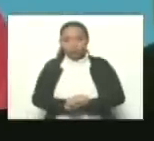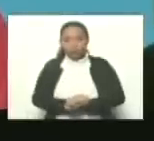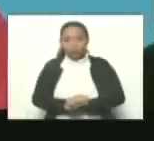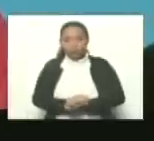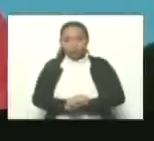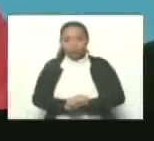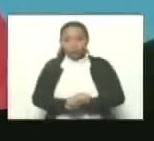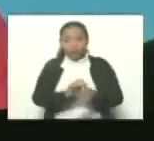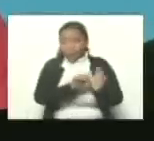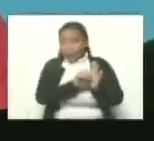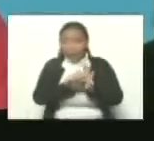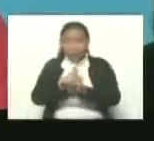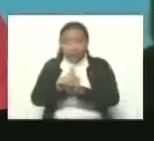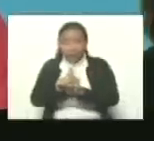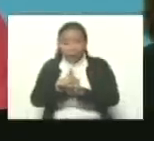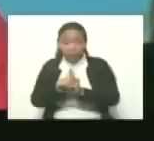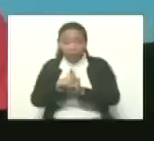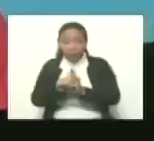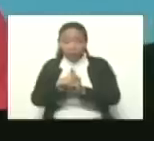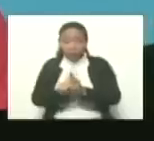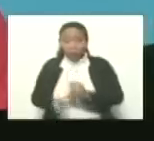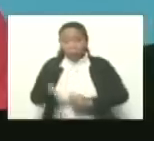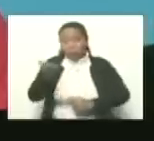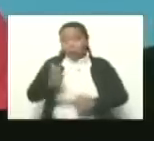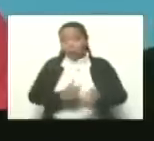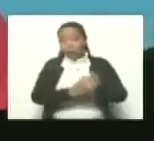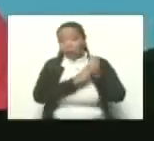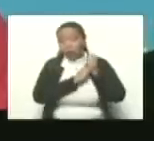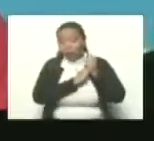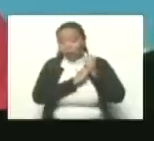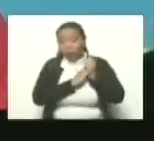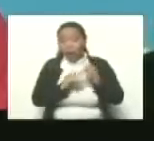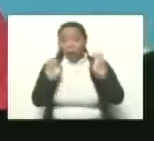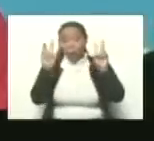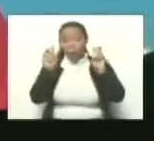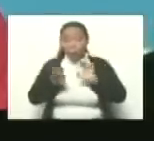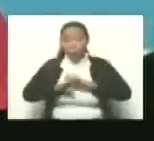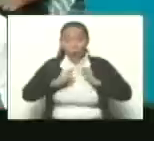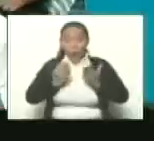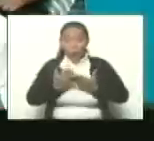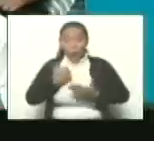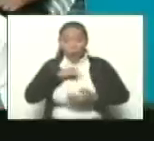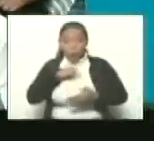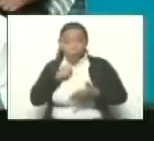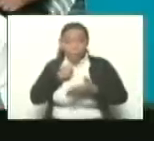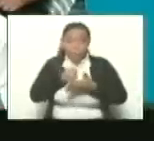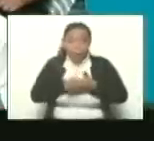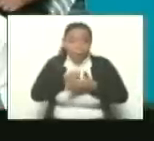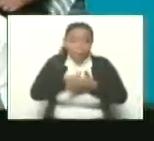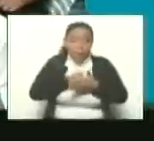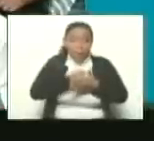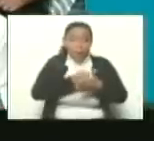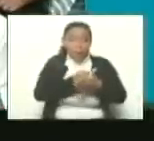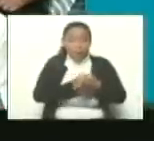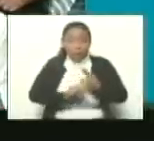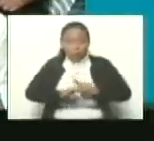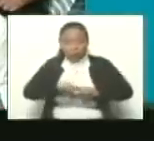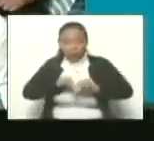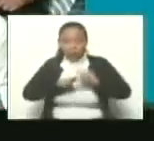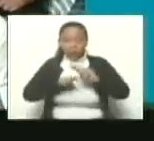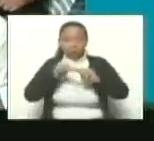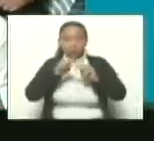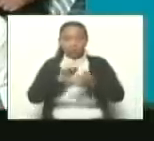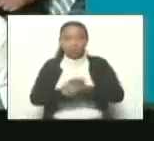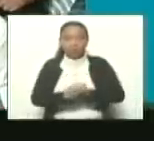los símbolos y de los líderes de este nuevo mundo que estamos luchando por construir. ونحن